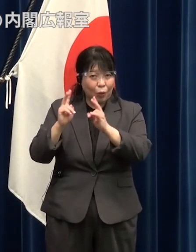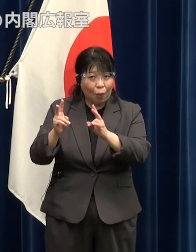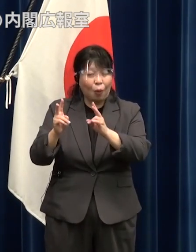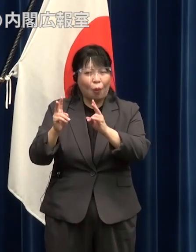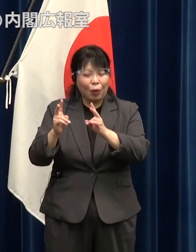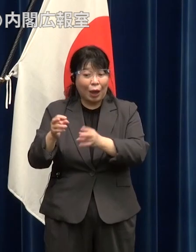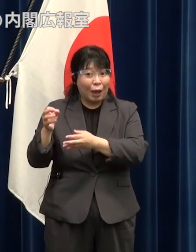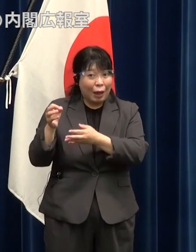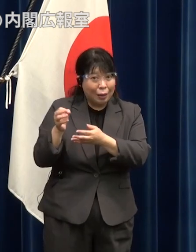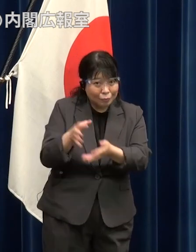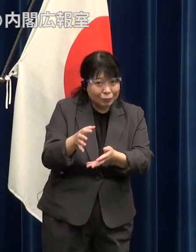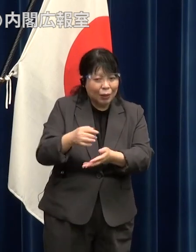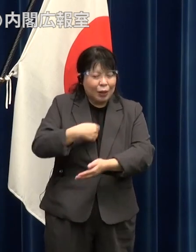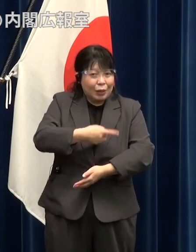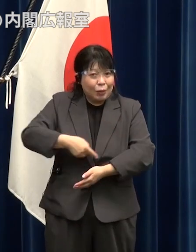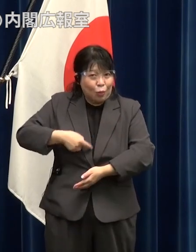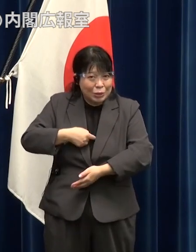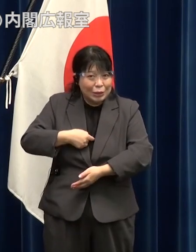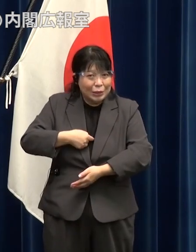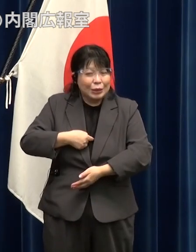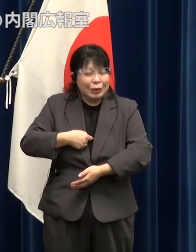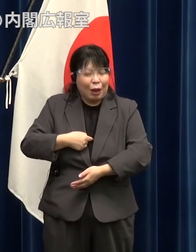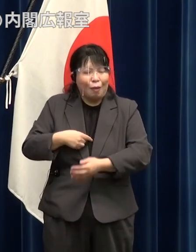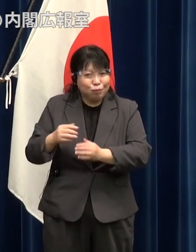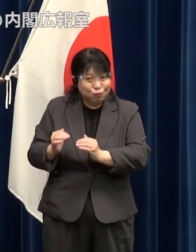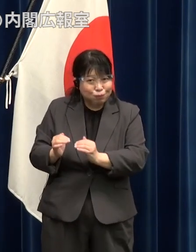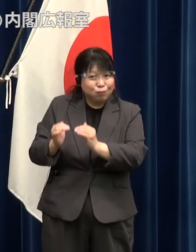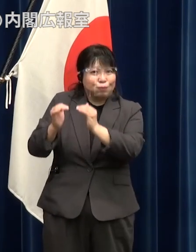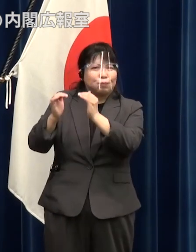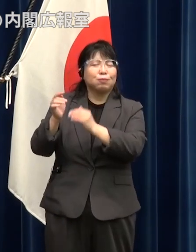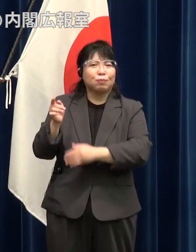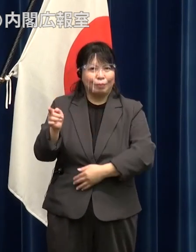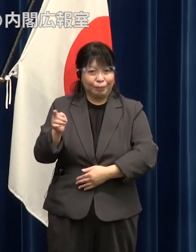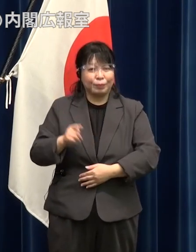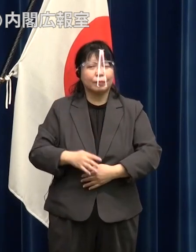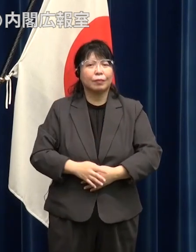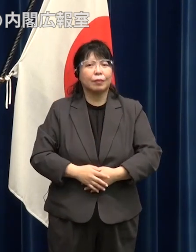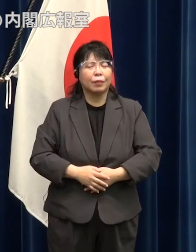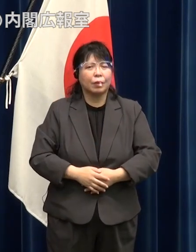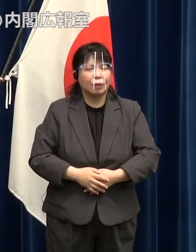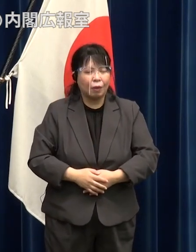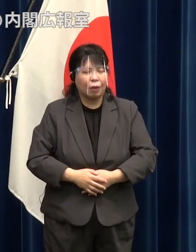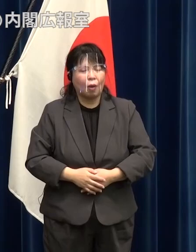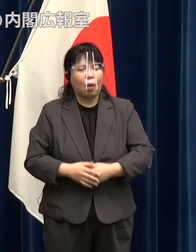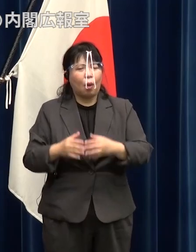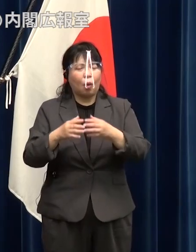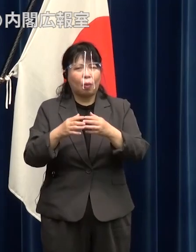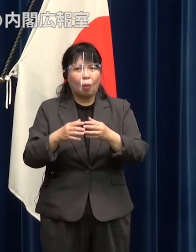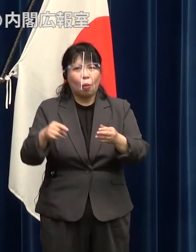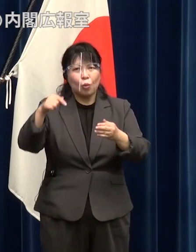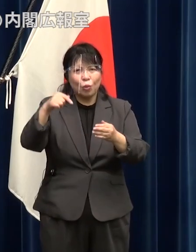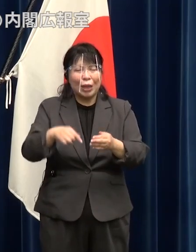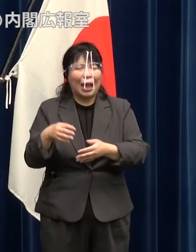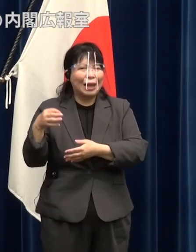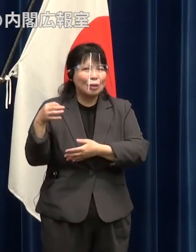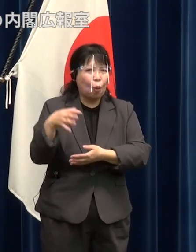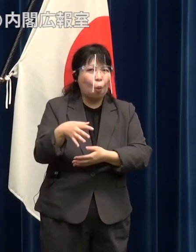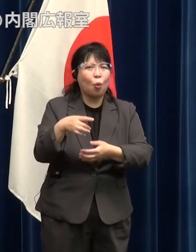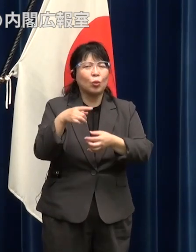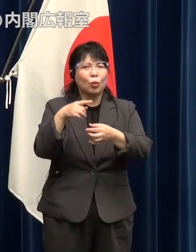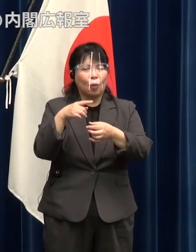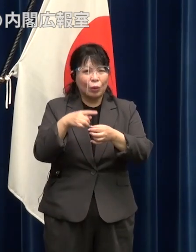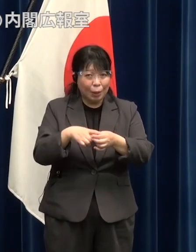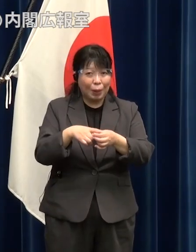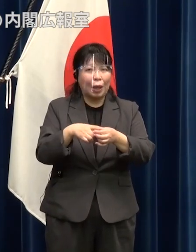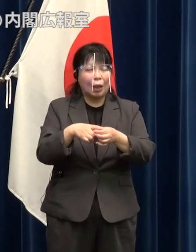は高まっています。今週国内投資拡大のための官民連携投資